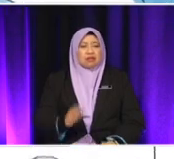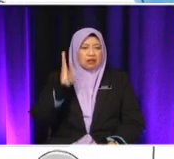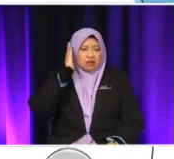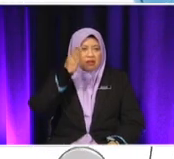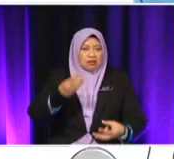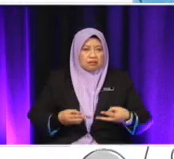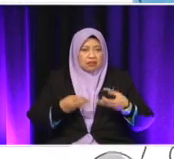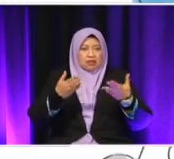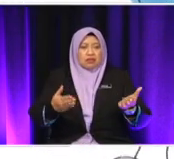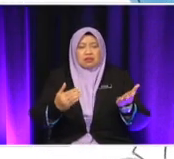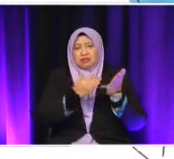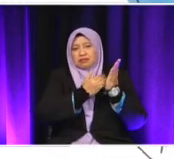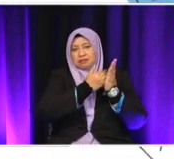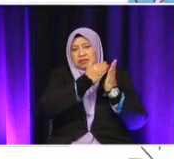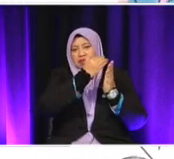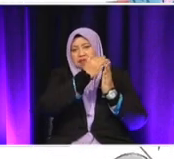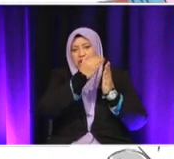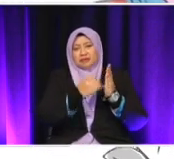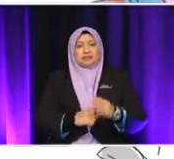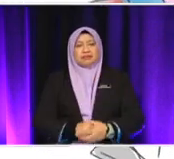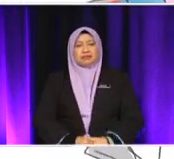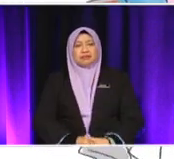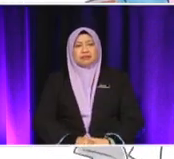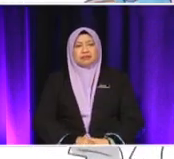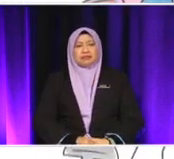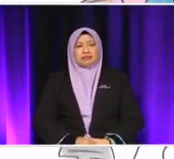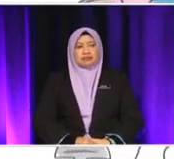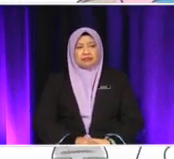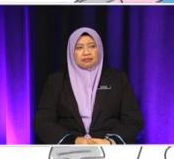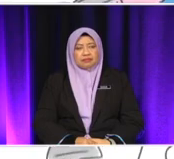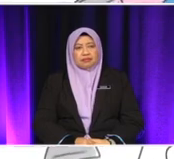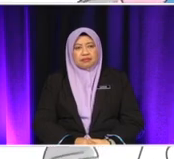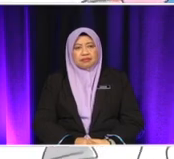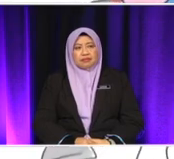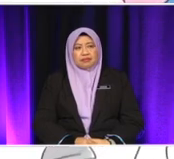peningkatan di dalam penawaran